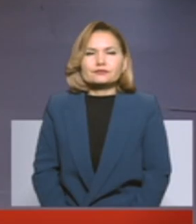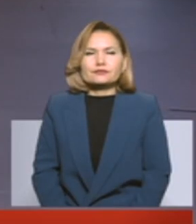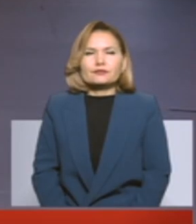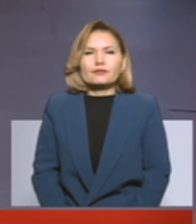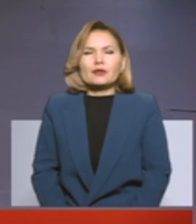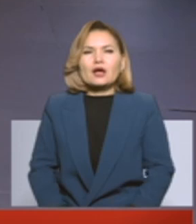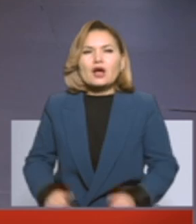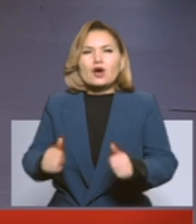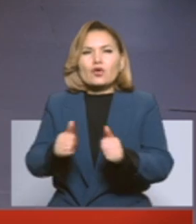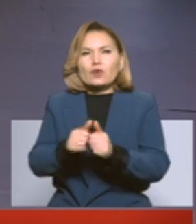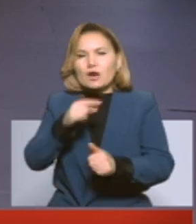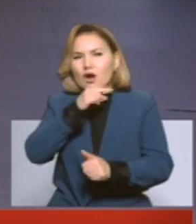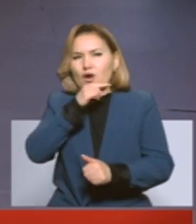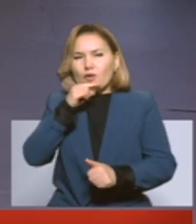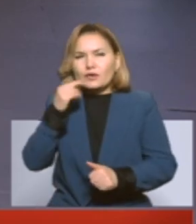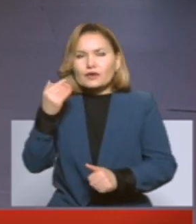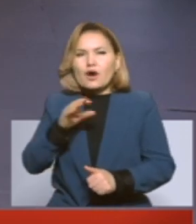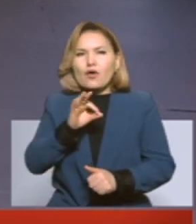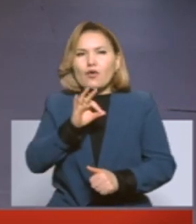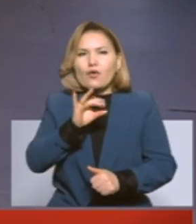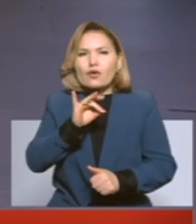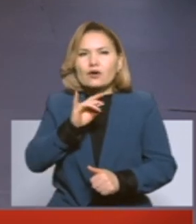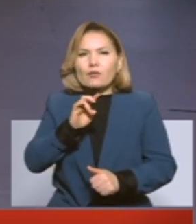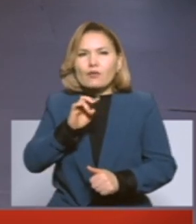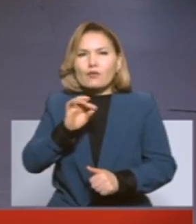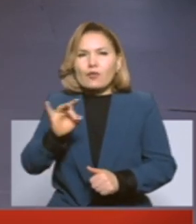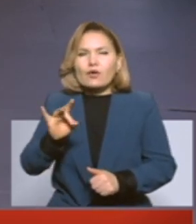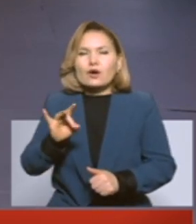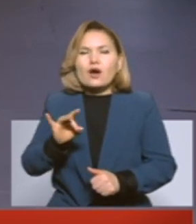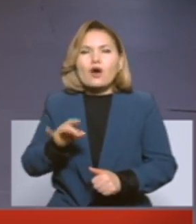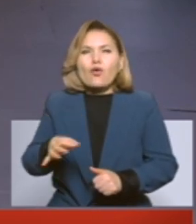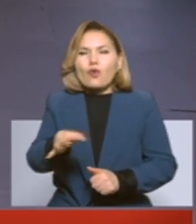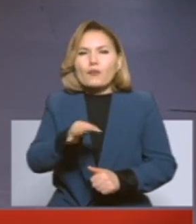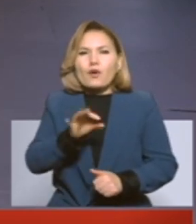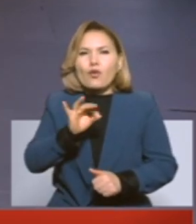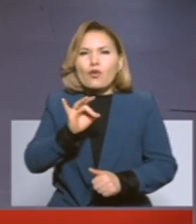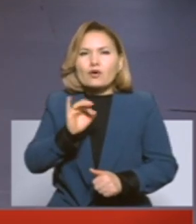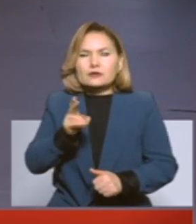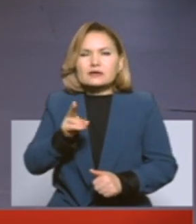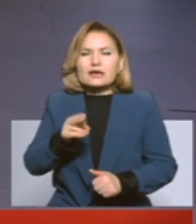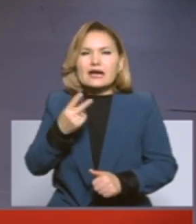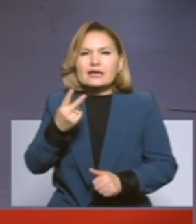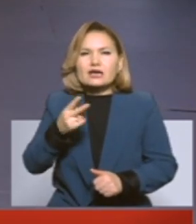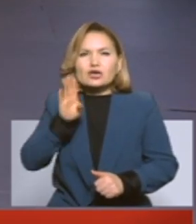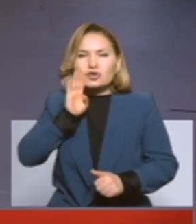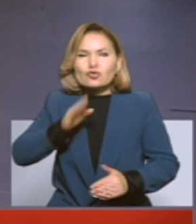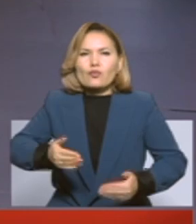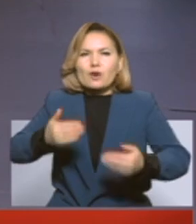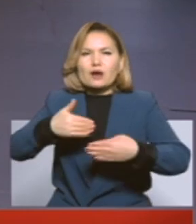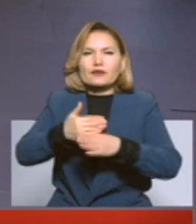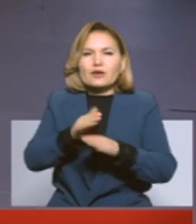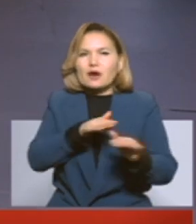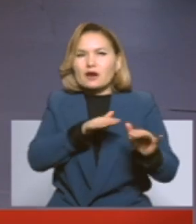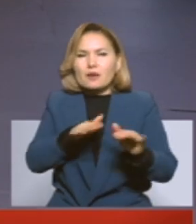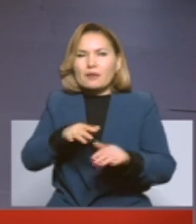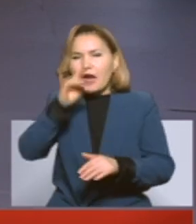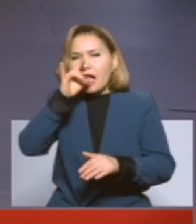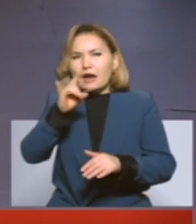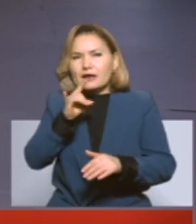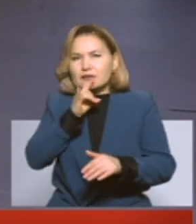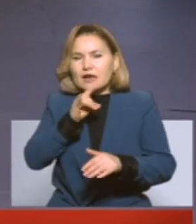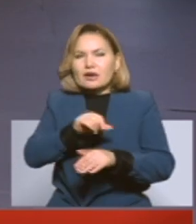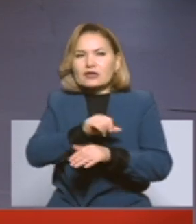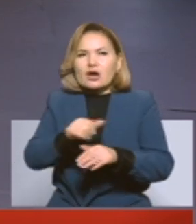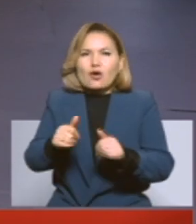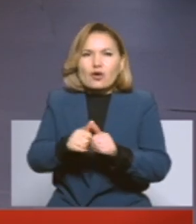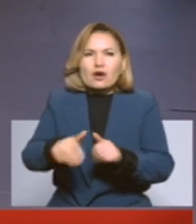Қайта өте, көрші Ресейдің Орынбор облысы Орыс қаласында екінші су бөгеті жарылды. Қазақстан мен шекаралас орналасқан өңірде төтенше